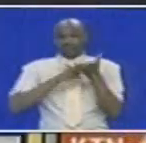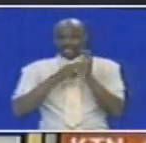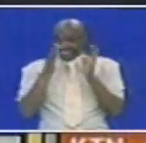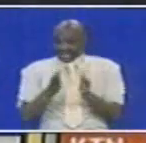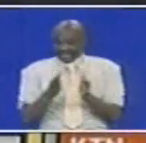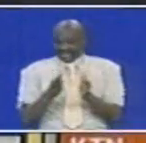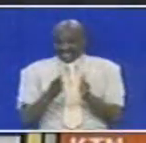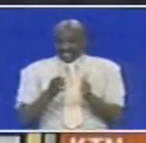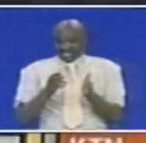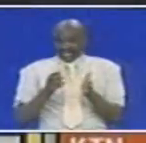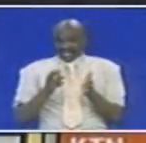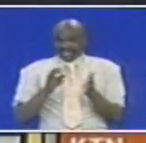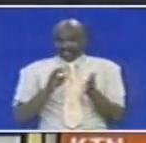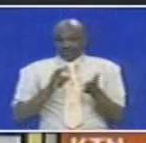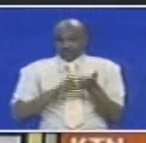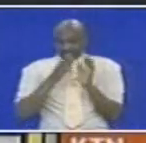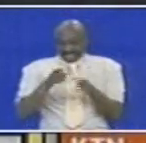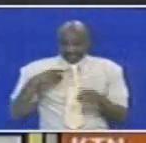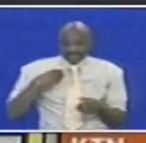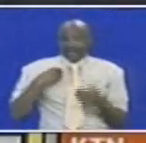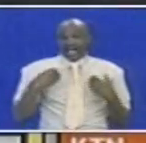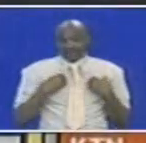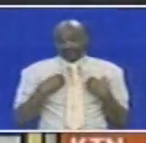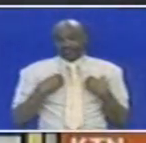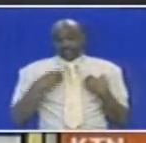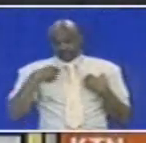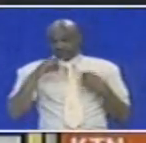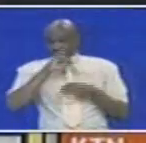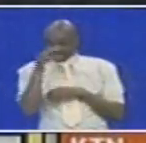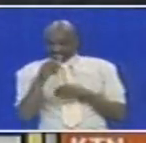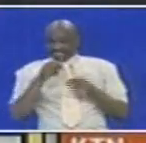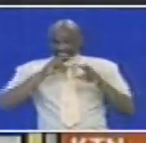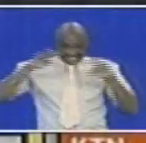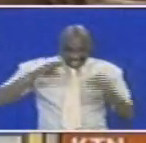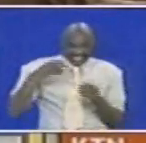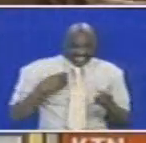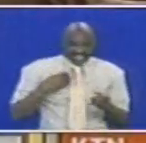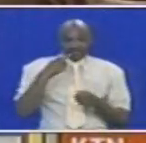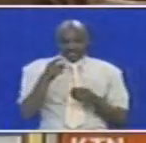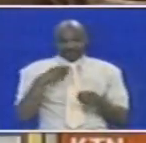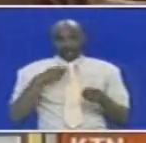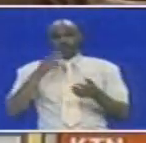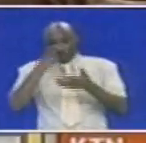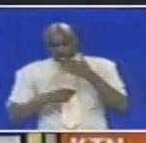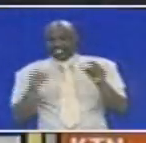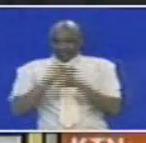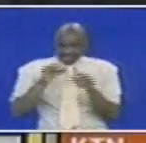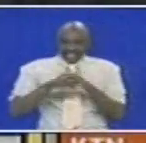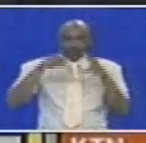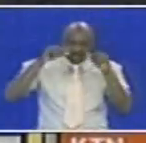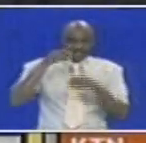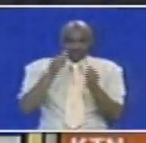you the history of feasibility study, the design, costing, bill of quantities,